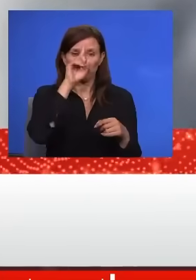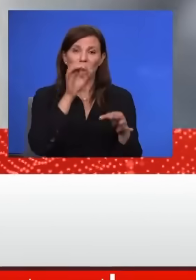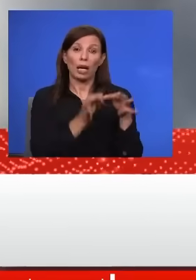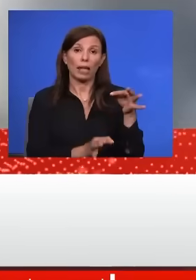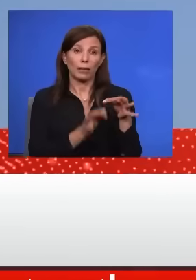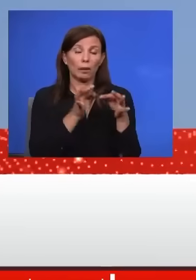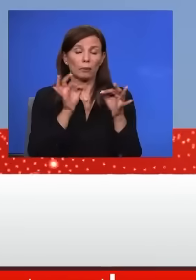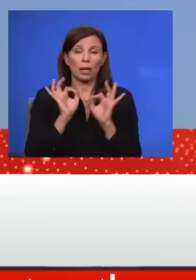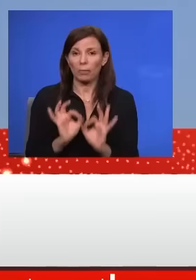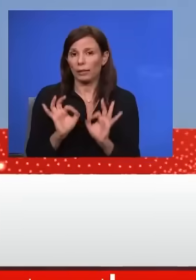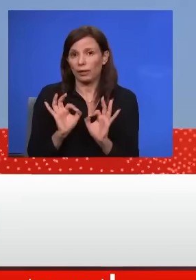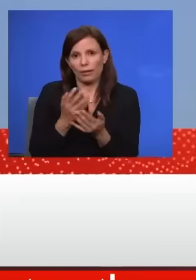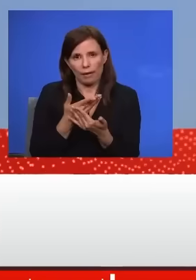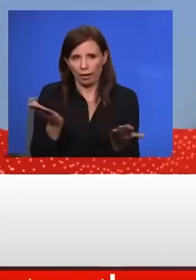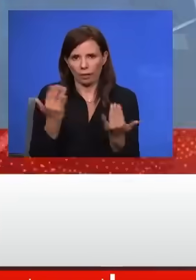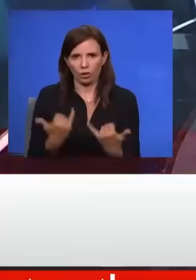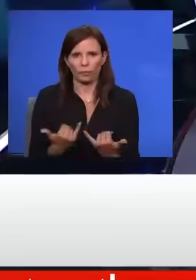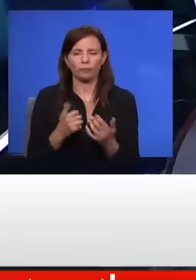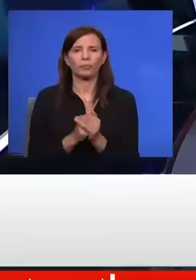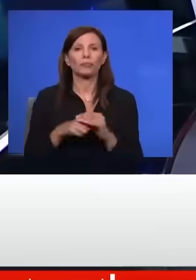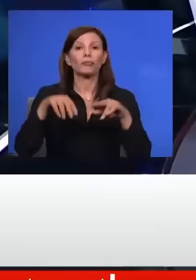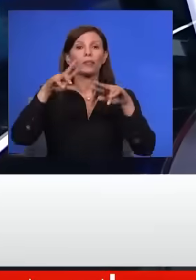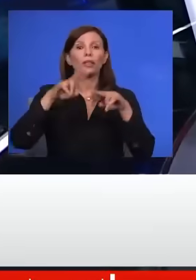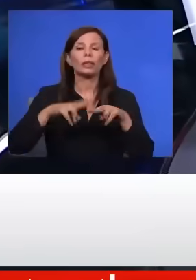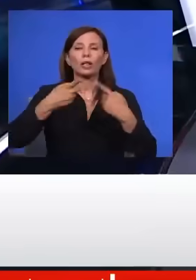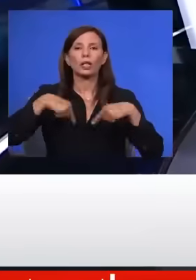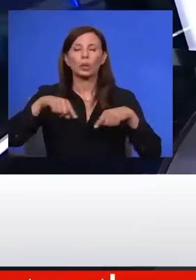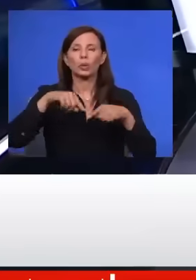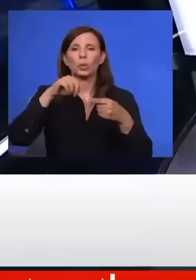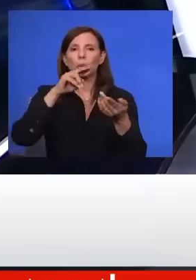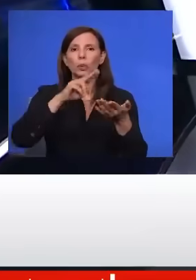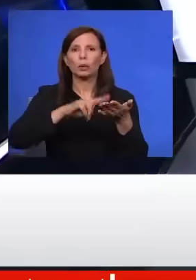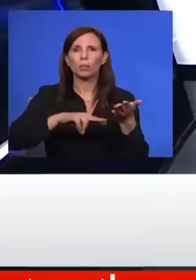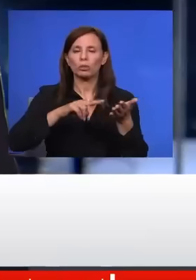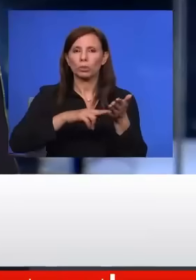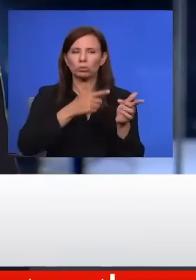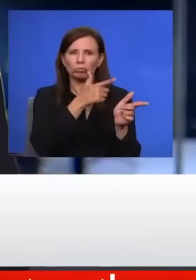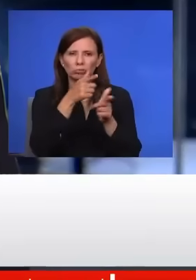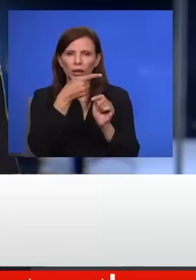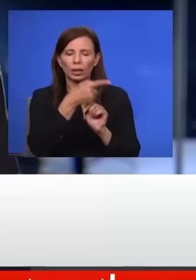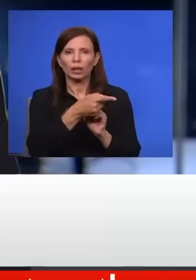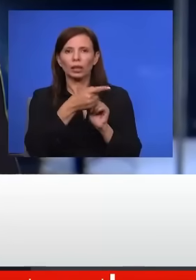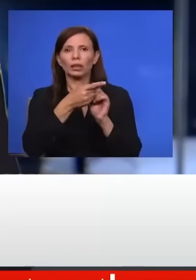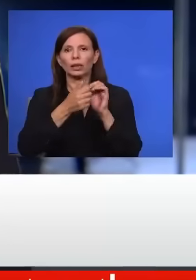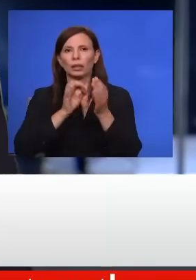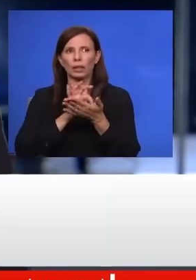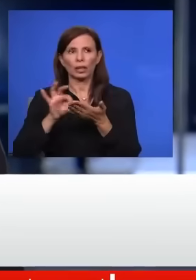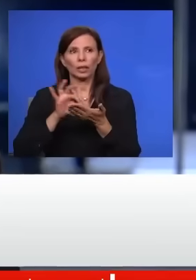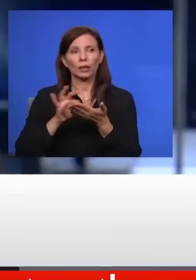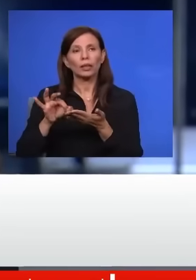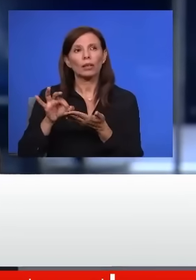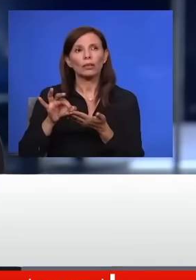מה שמתרחש שם. אנחנו נשארים כל הזמן עם התמונות הדרמטיות האלה, ליאור לוי, ראש התחום הפלסטיני, עוד פרטים חדשים שאתה מביא